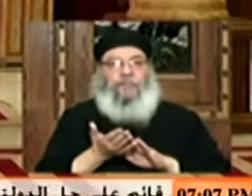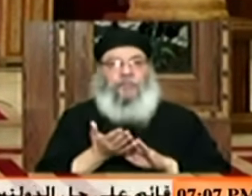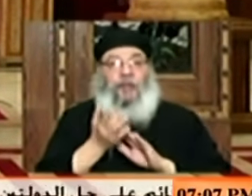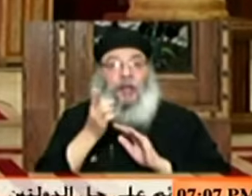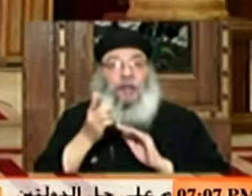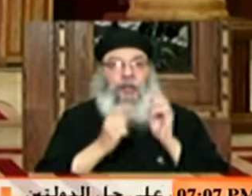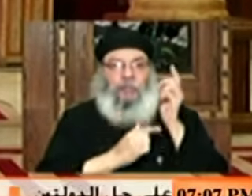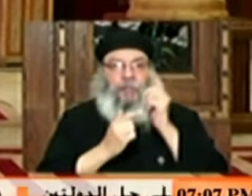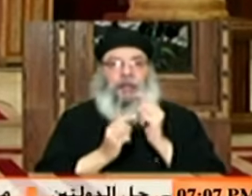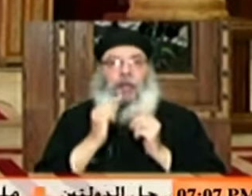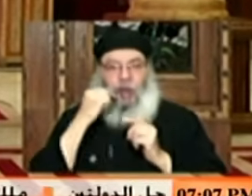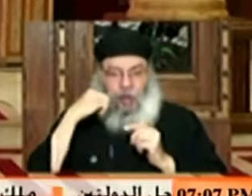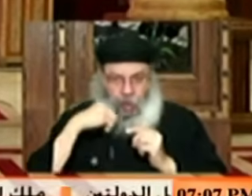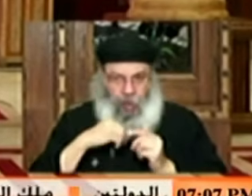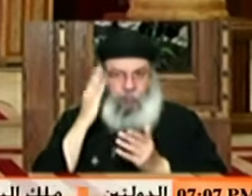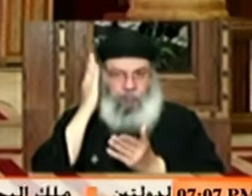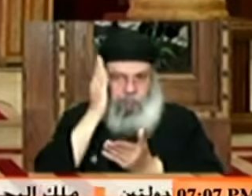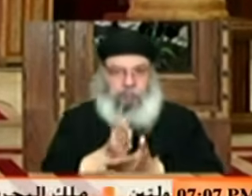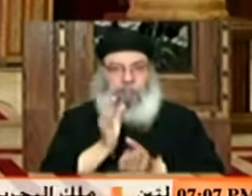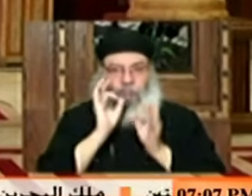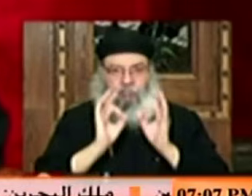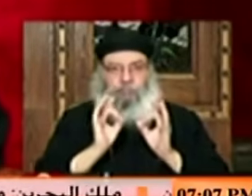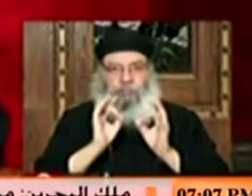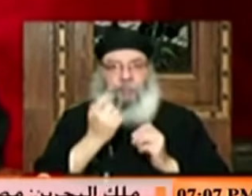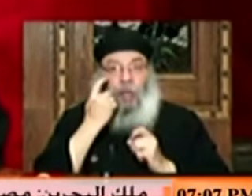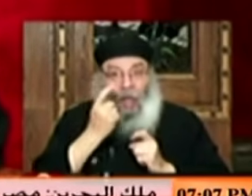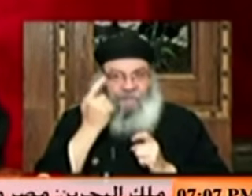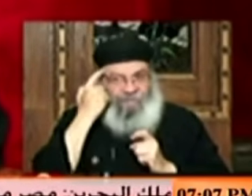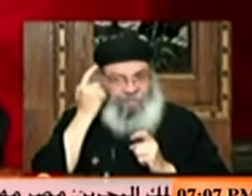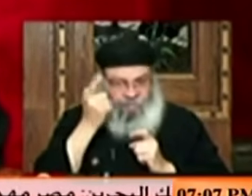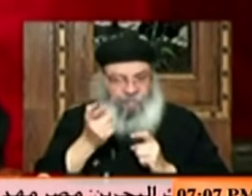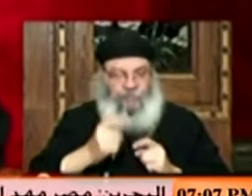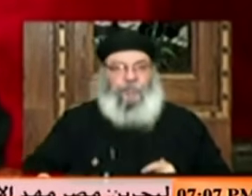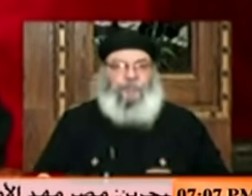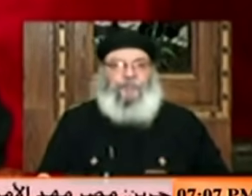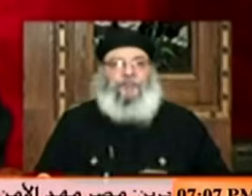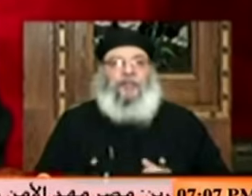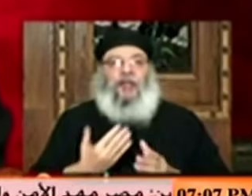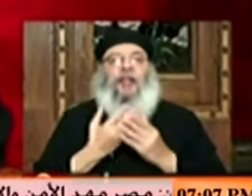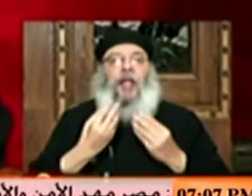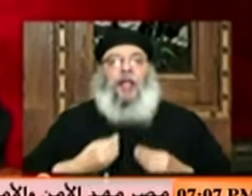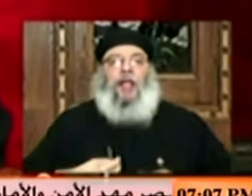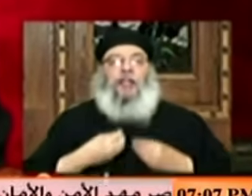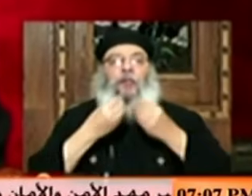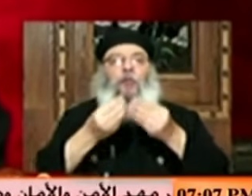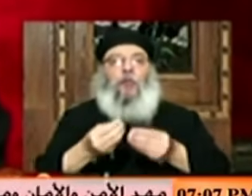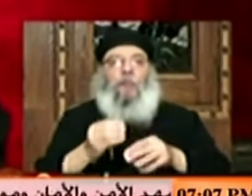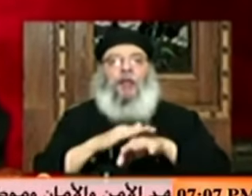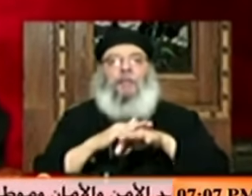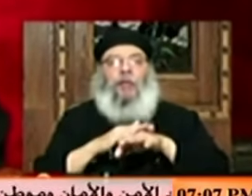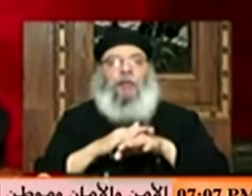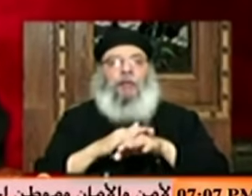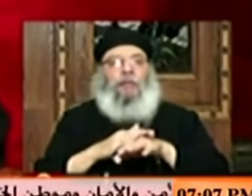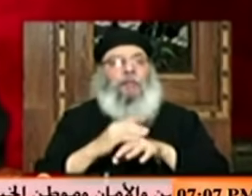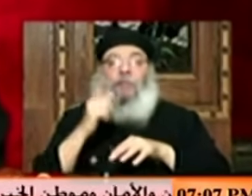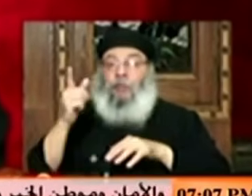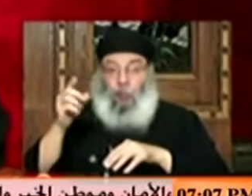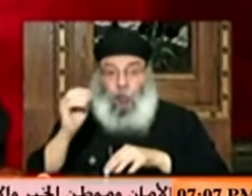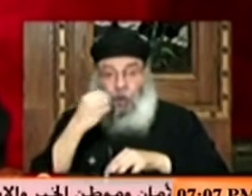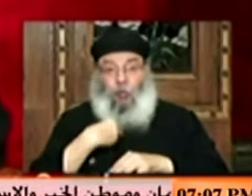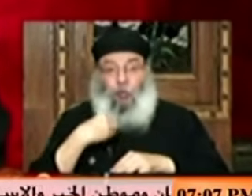المسيح قصد يروح يوم السبت وهو هناك يقدم لهم الخدمه دون ان